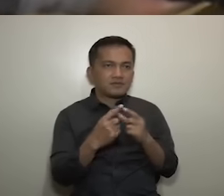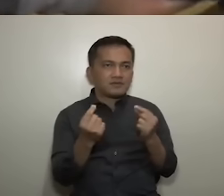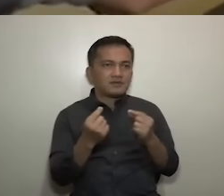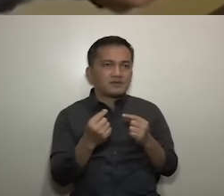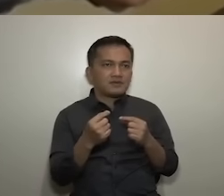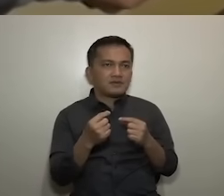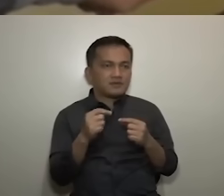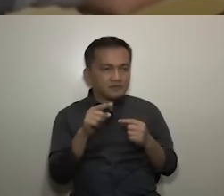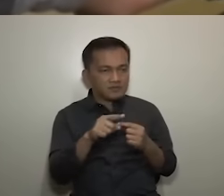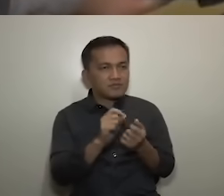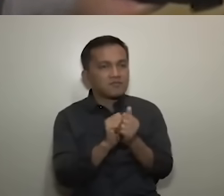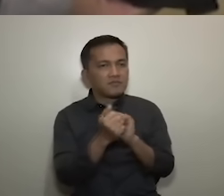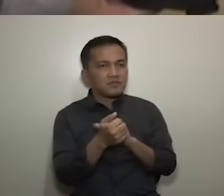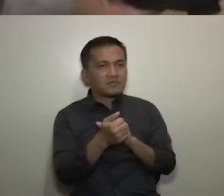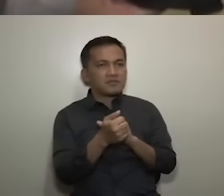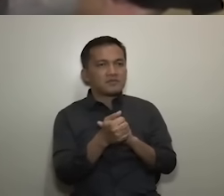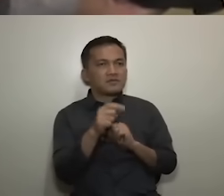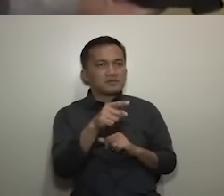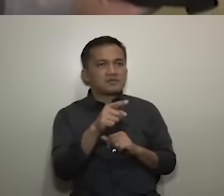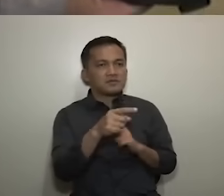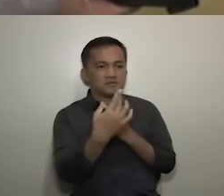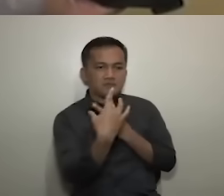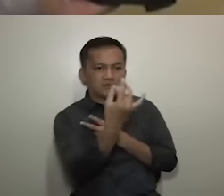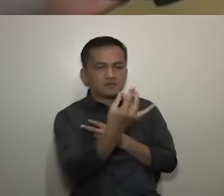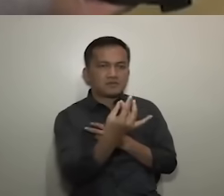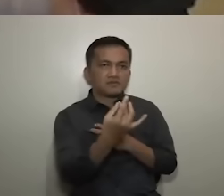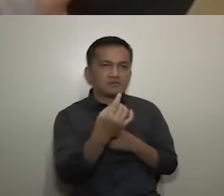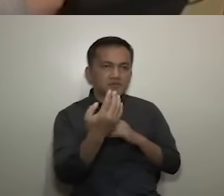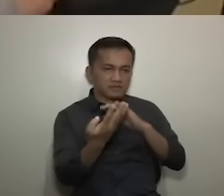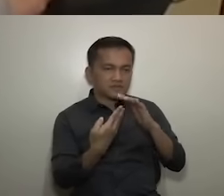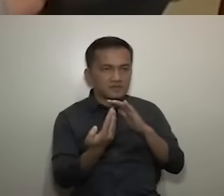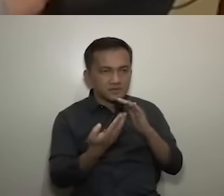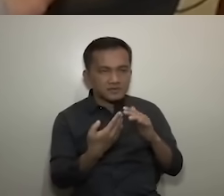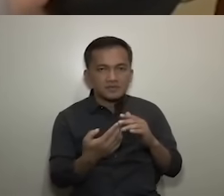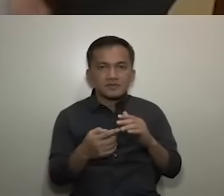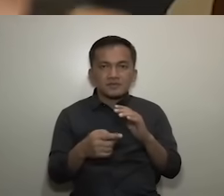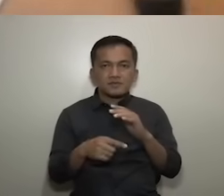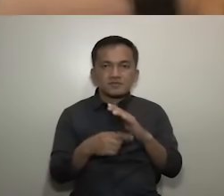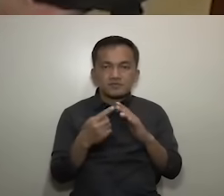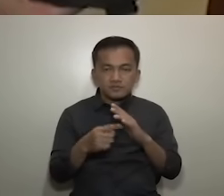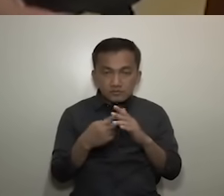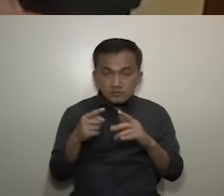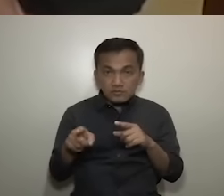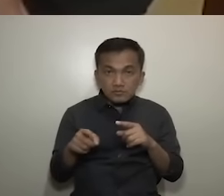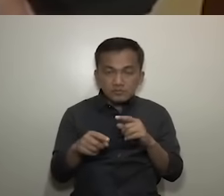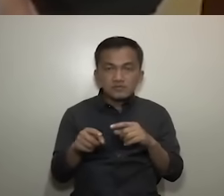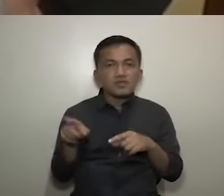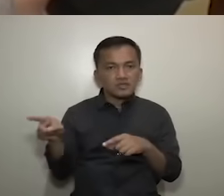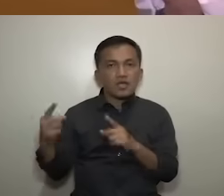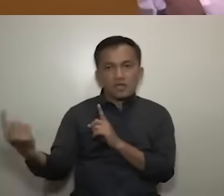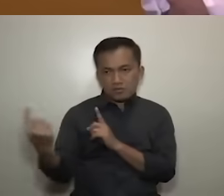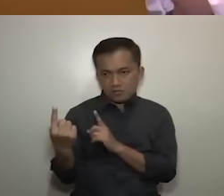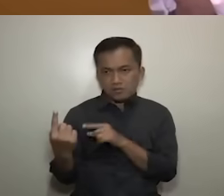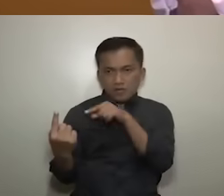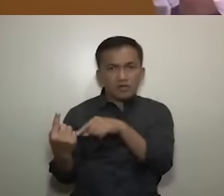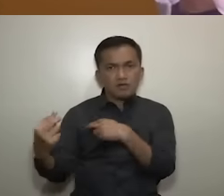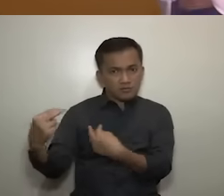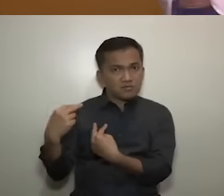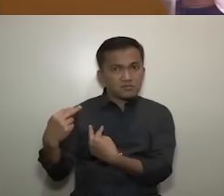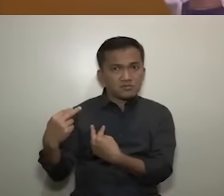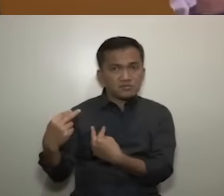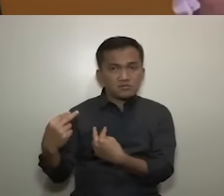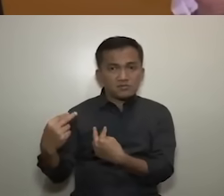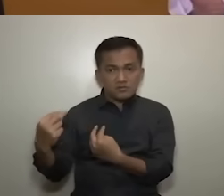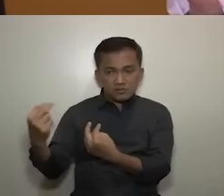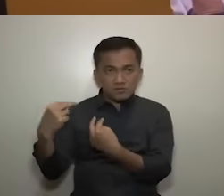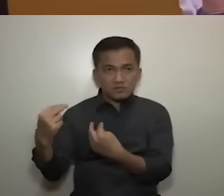para maging ikaw yung pipiliin nila, customer. Minsan po nandun siya. Nandun dun po siya. O bakit na po